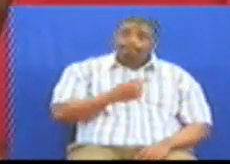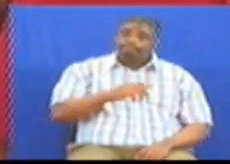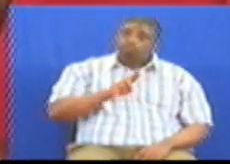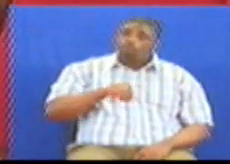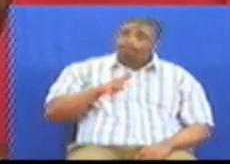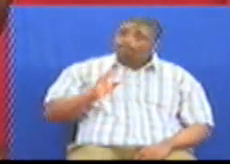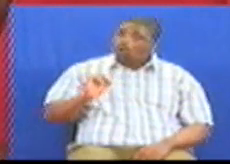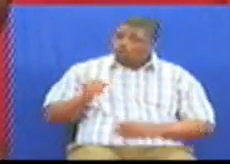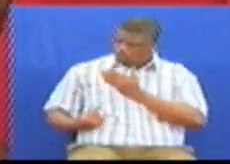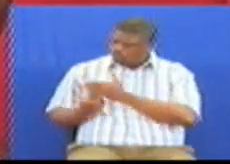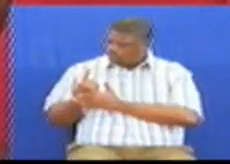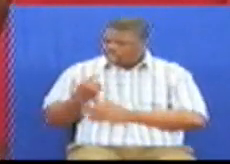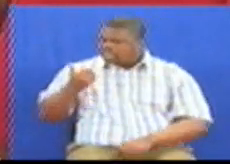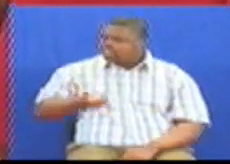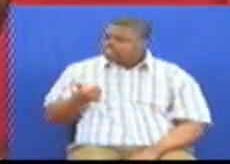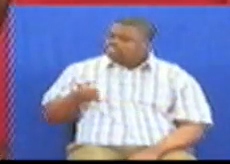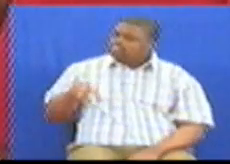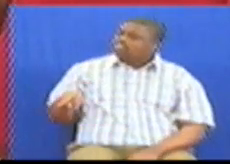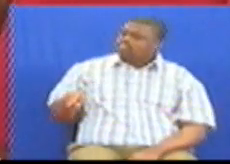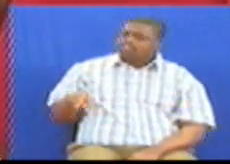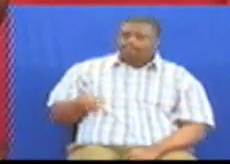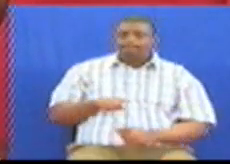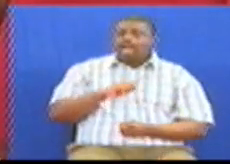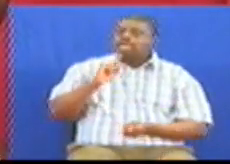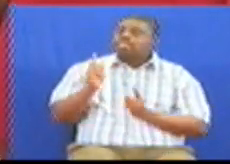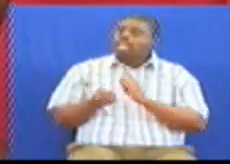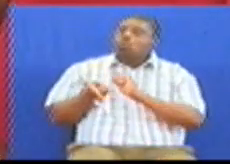kutoka kijiji cha Mageuzi,